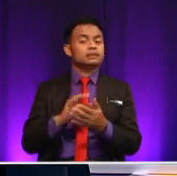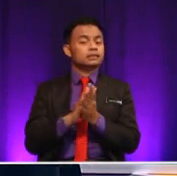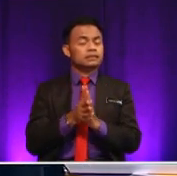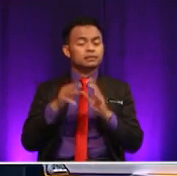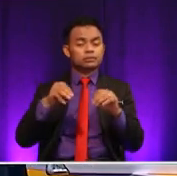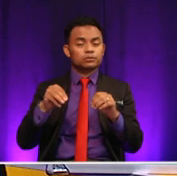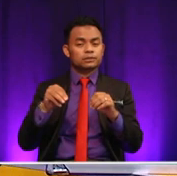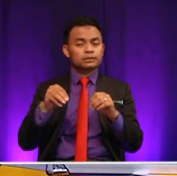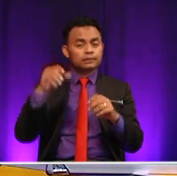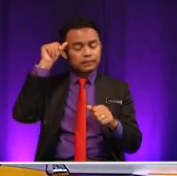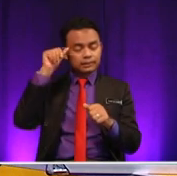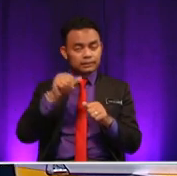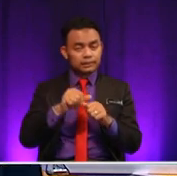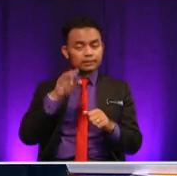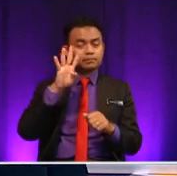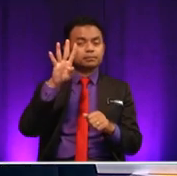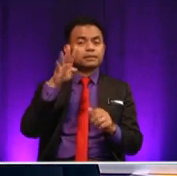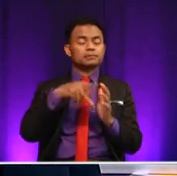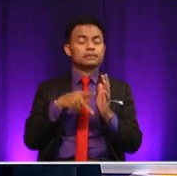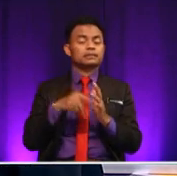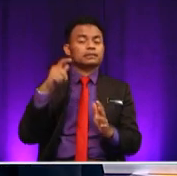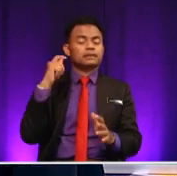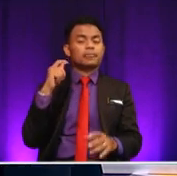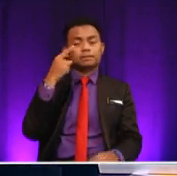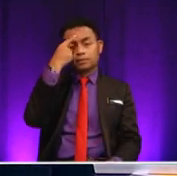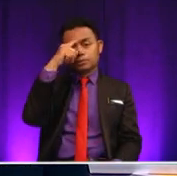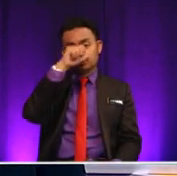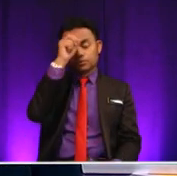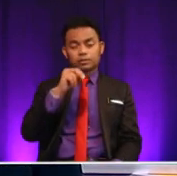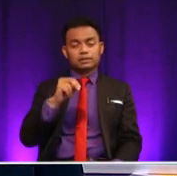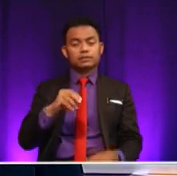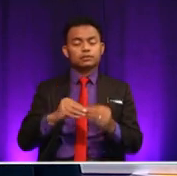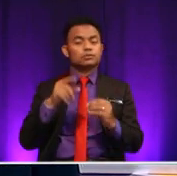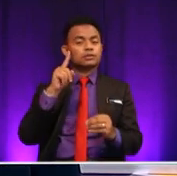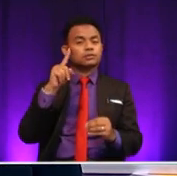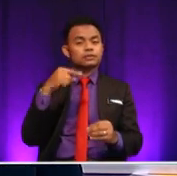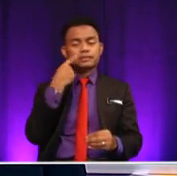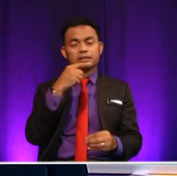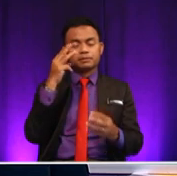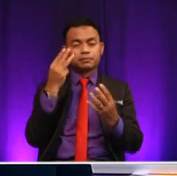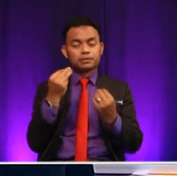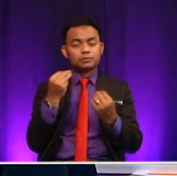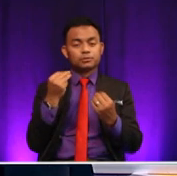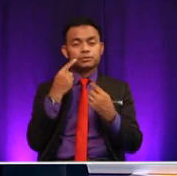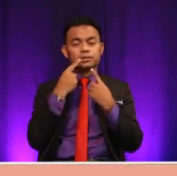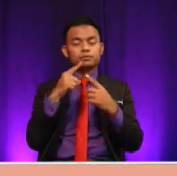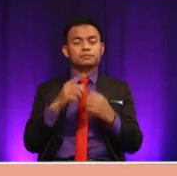tadi jadi untuk seorang pertama ini anak jawab Soalnya yang pertama